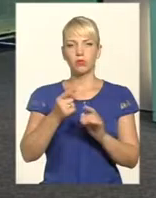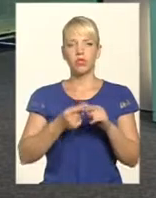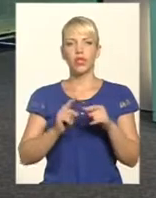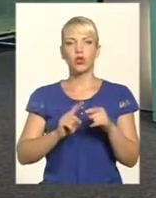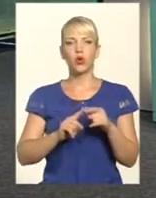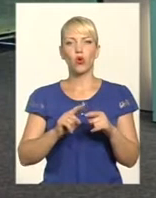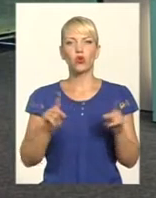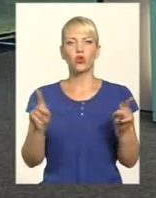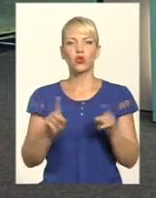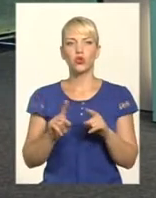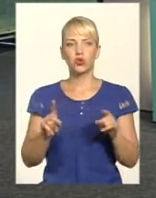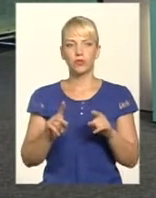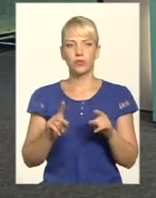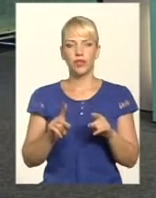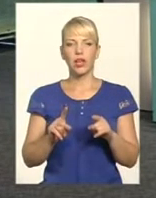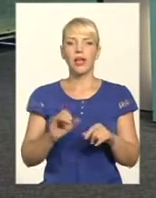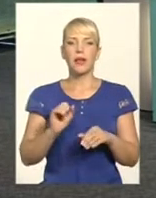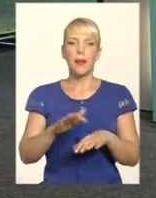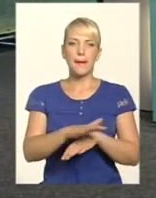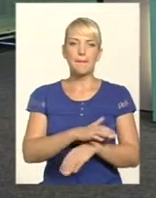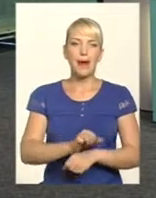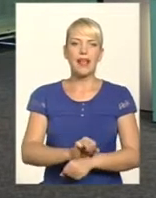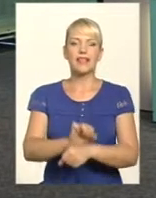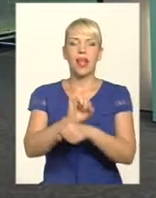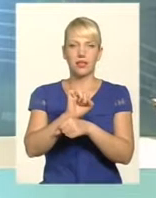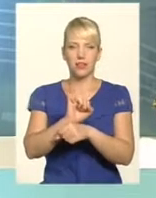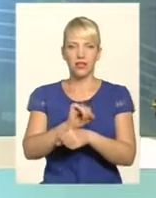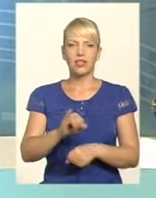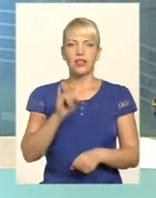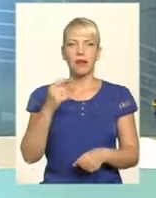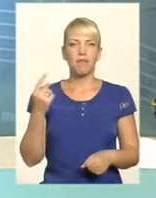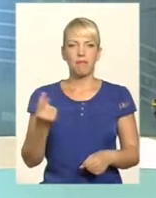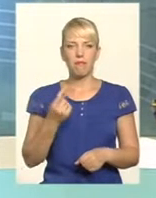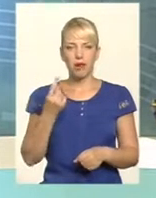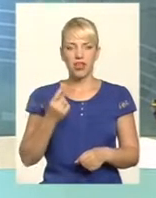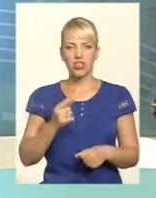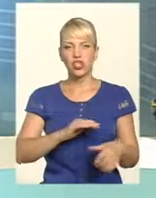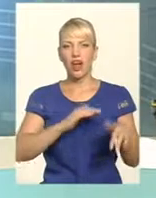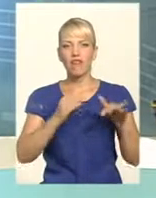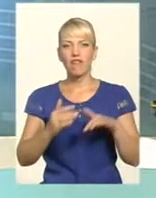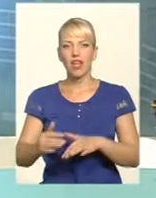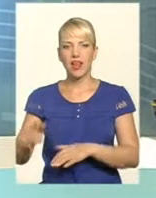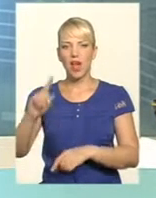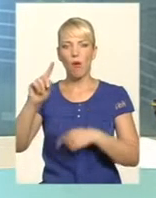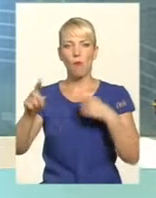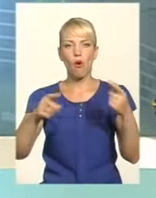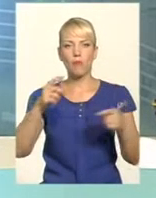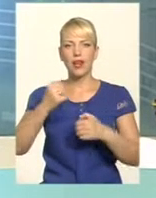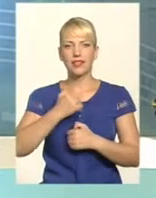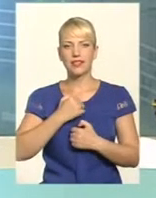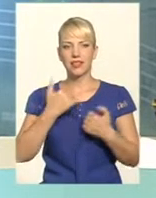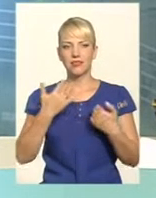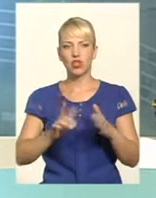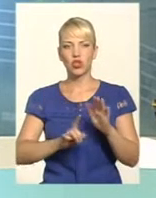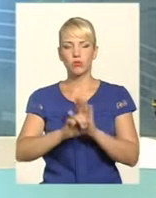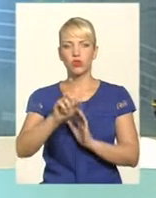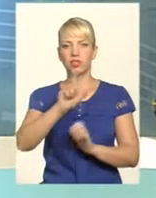що і Майдан, і перша хвиля мобілізації, власне, розпочалася